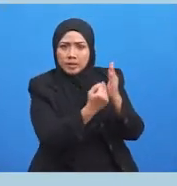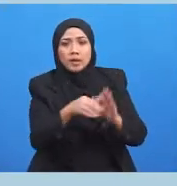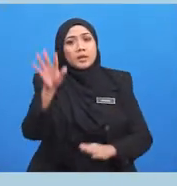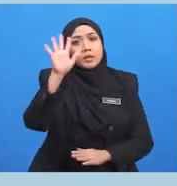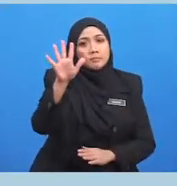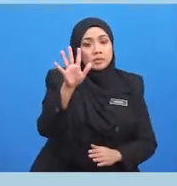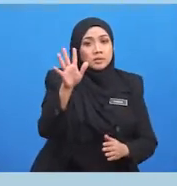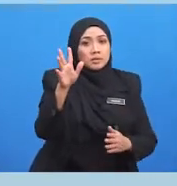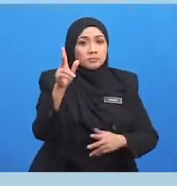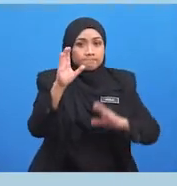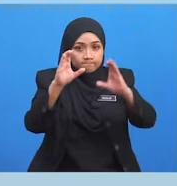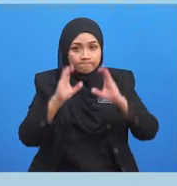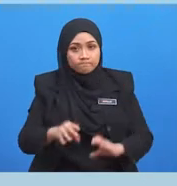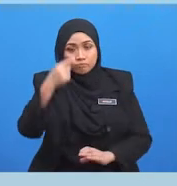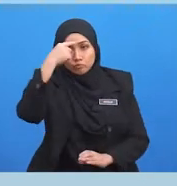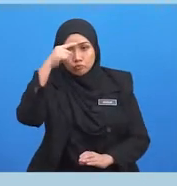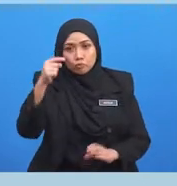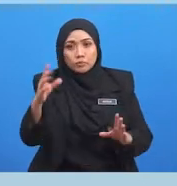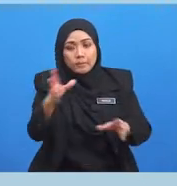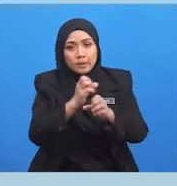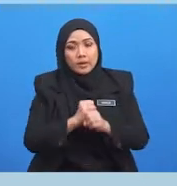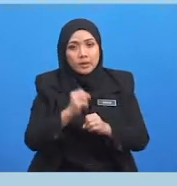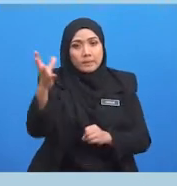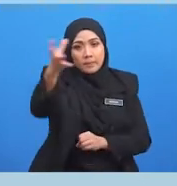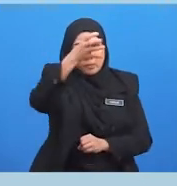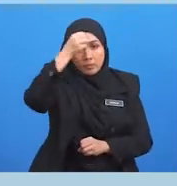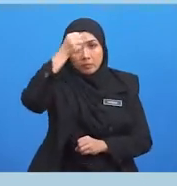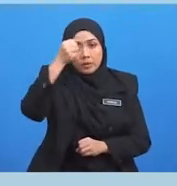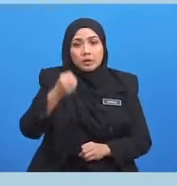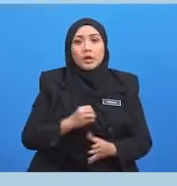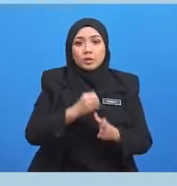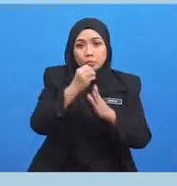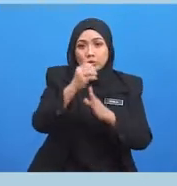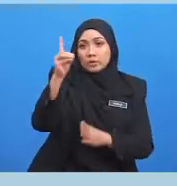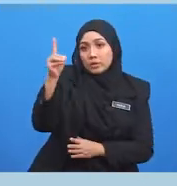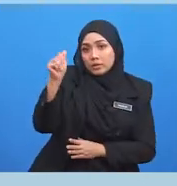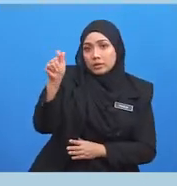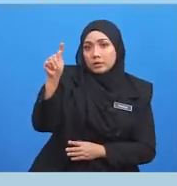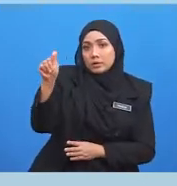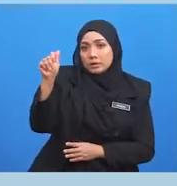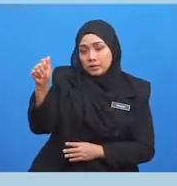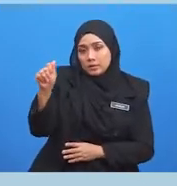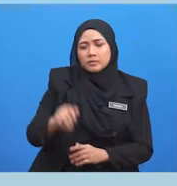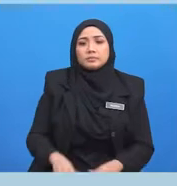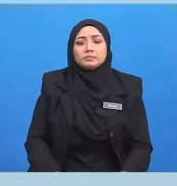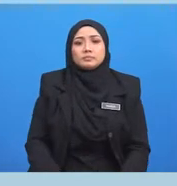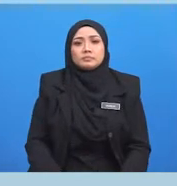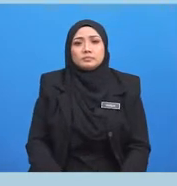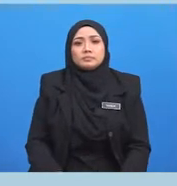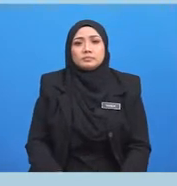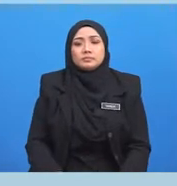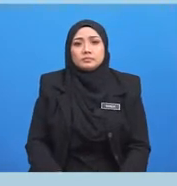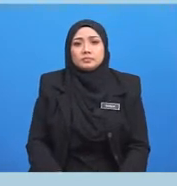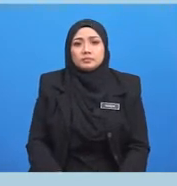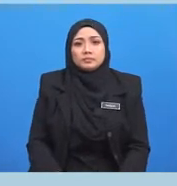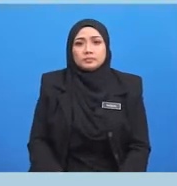Senaraikan 5 kaedah untuk mendapatkan maklumat atau data. Ingat lagi